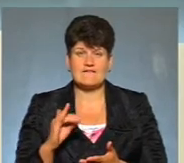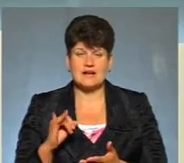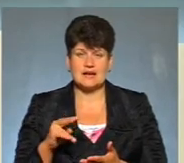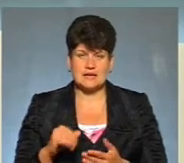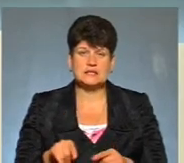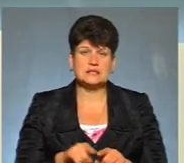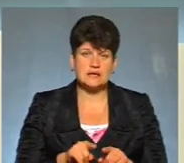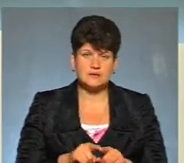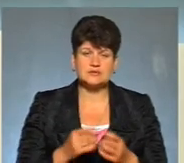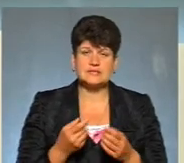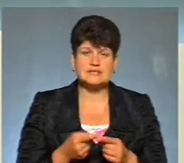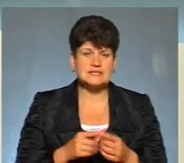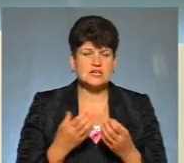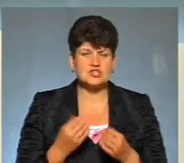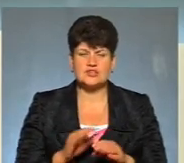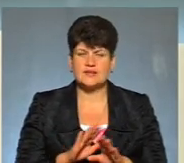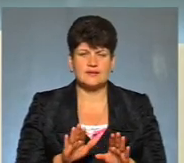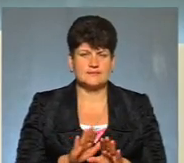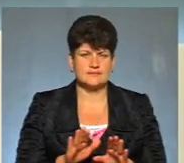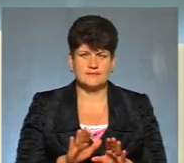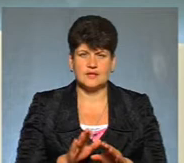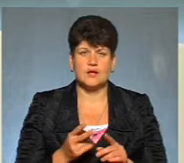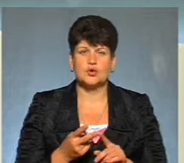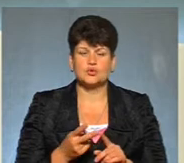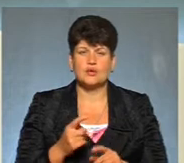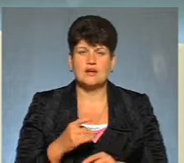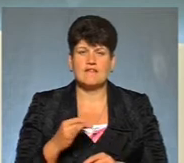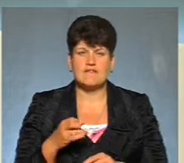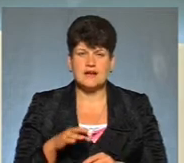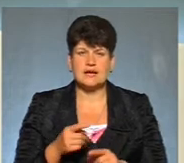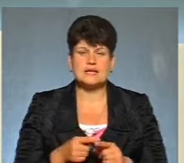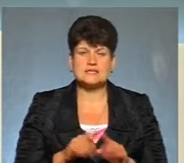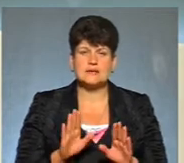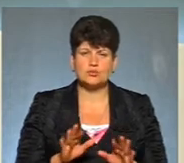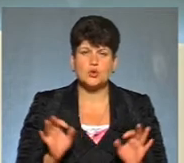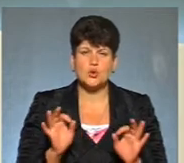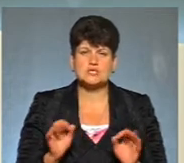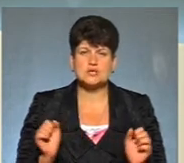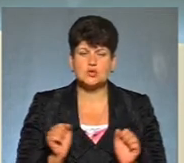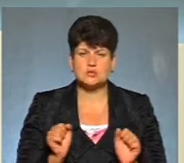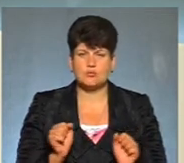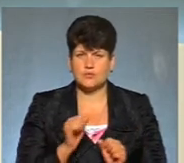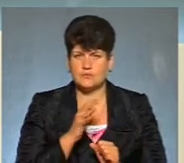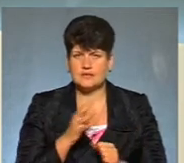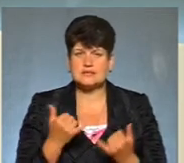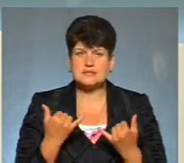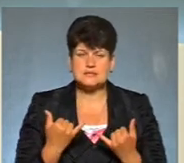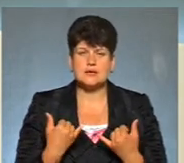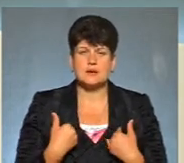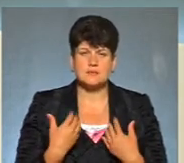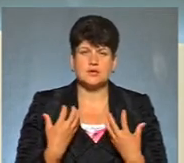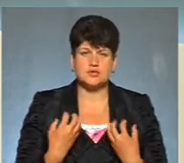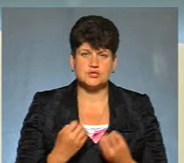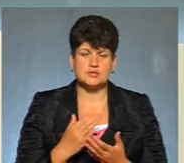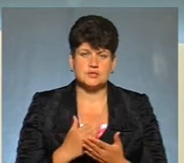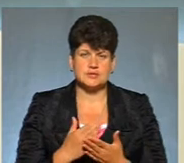теж це ще не так, тому що друга хвиля – це буде осінньо-зимова хвиля. Зараз ми ще знаходимося